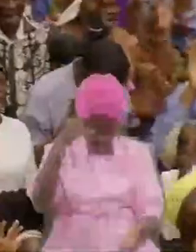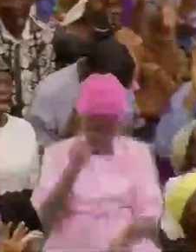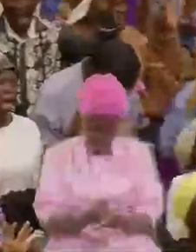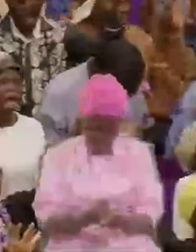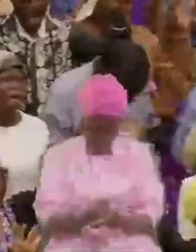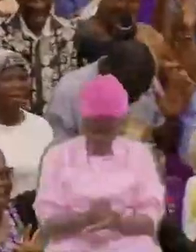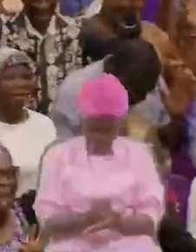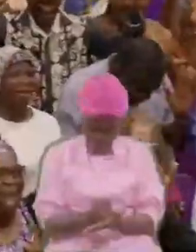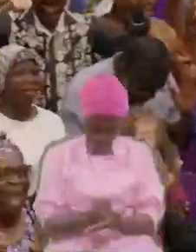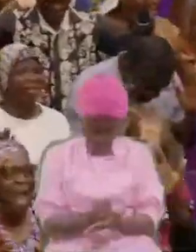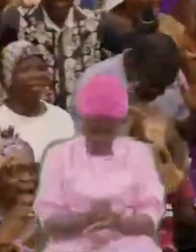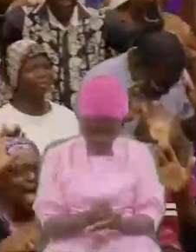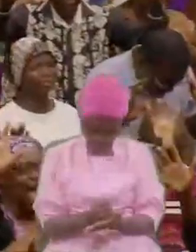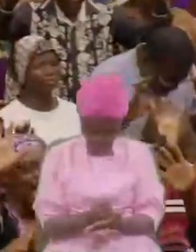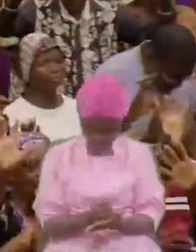Jésus-Christ.